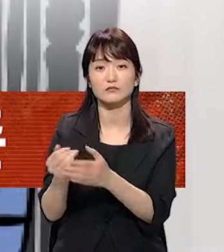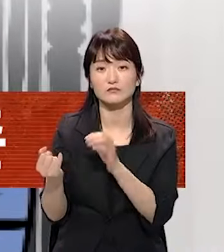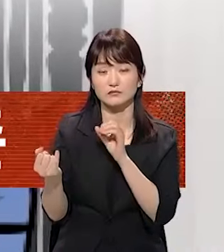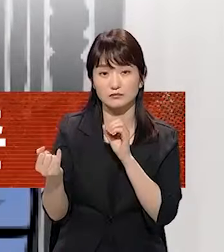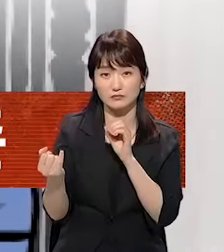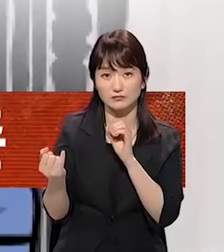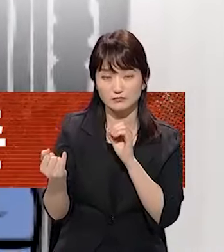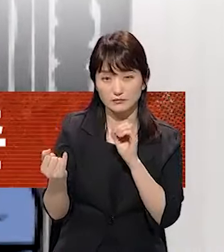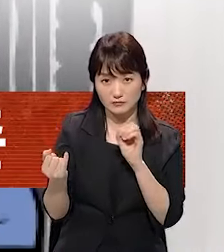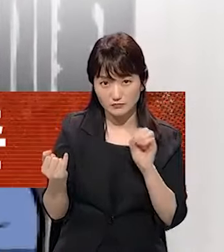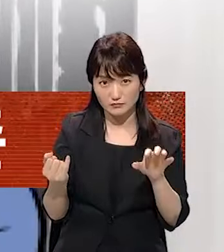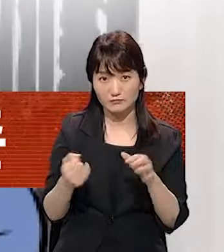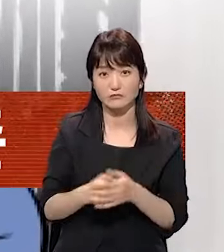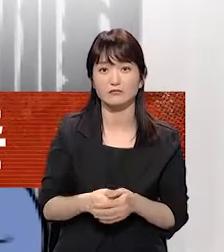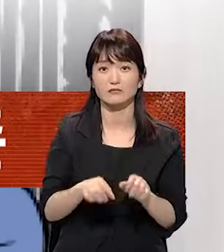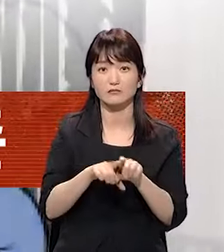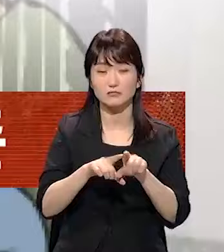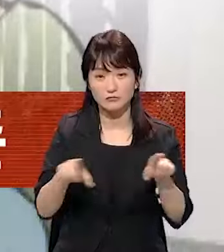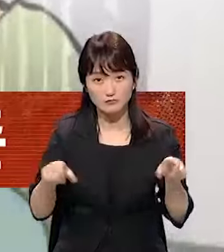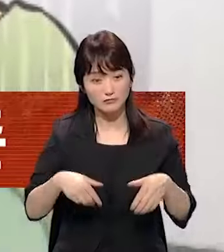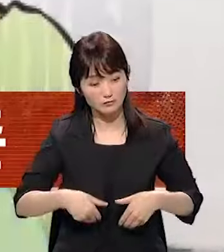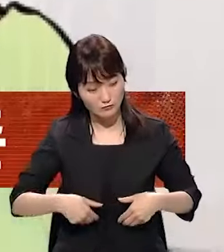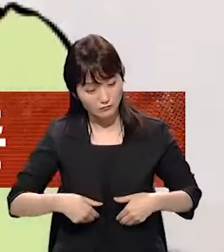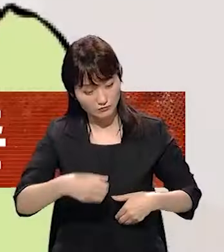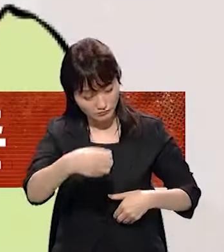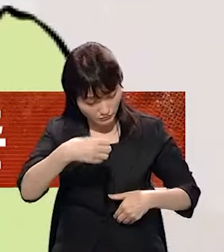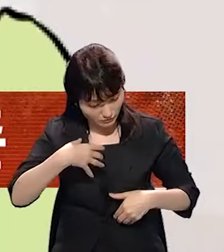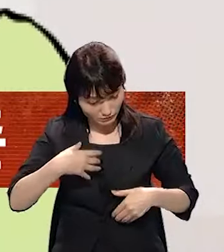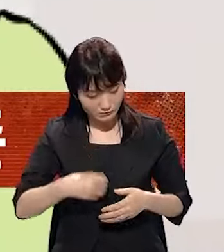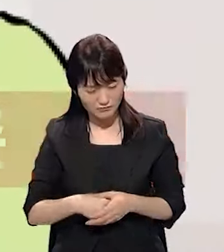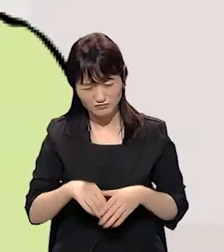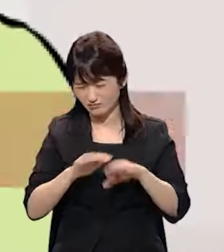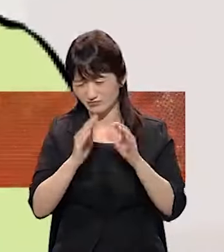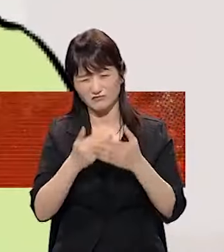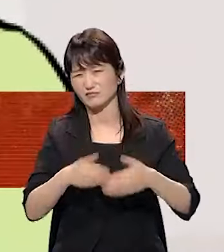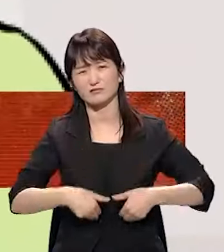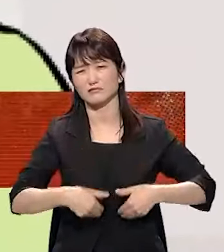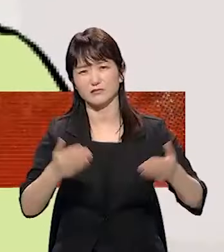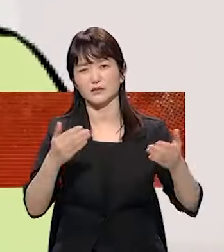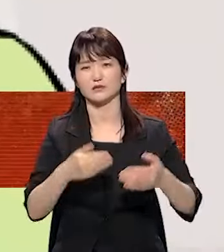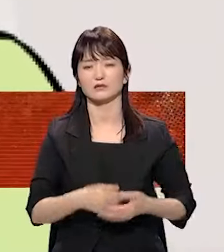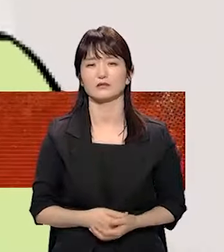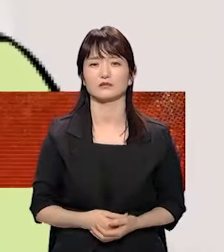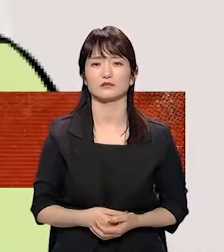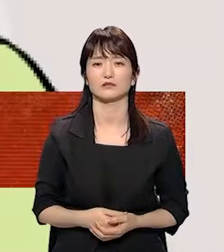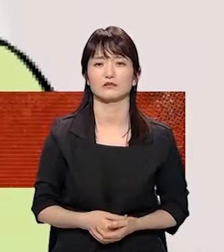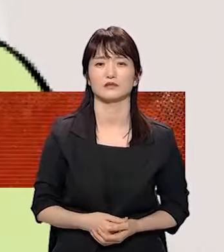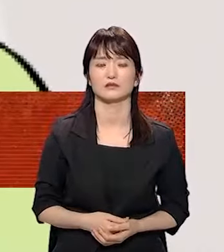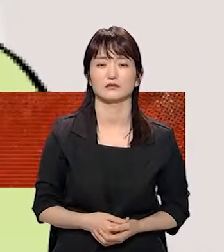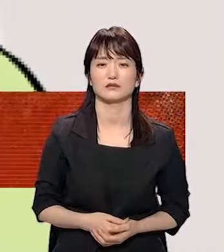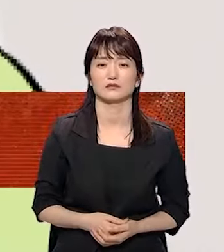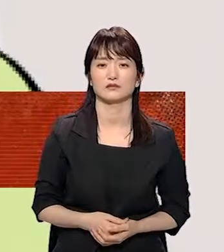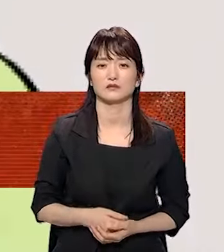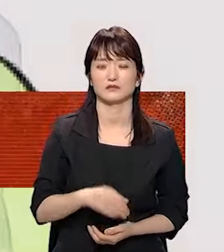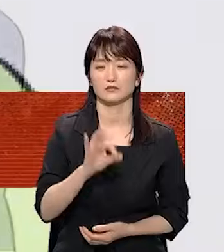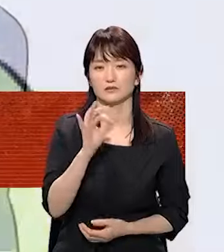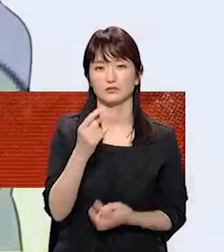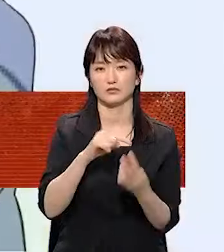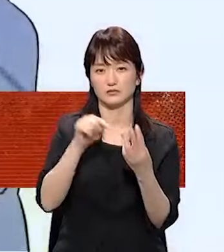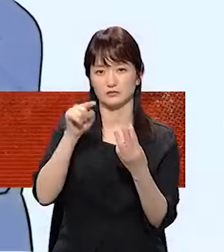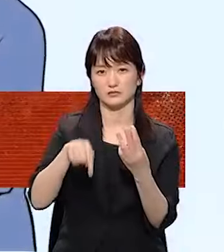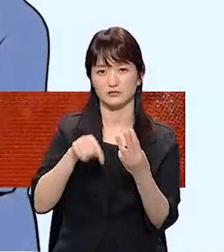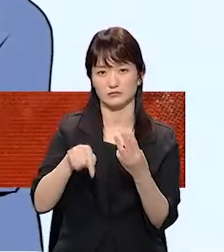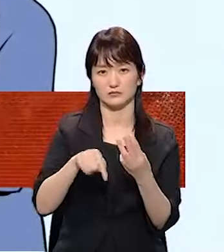필요한 거 드시고 싶은 거 잘 이야기하던 외할머니가 이제는 다 필요 없다 이렇게 이야기를 하셨다고 합니다 심지어 외삼촌이